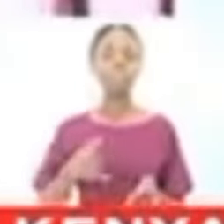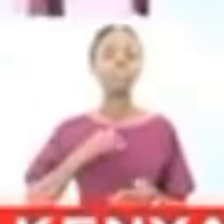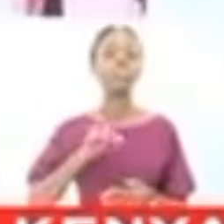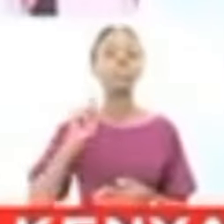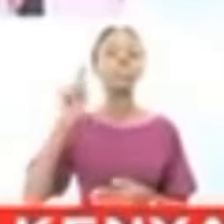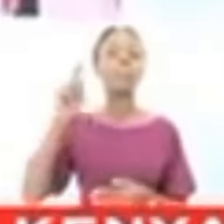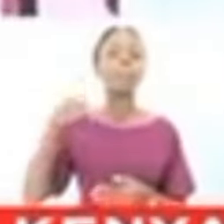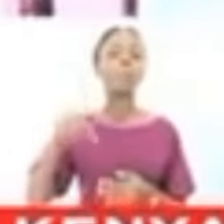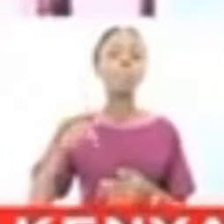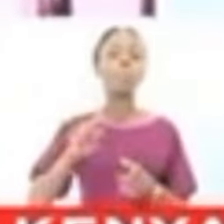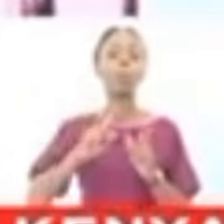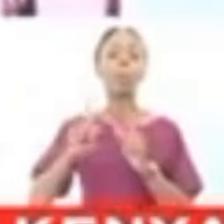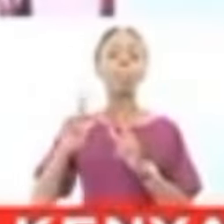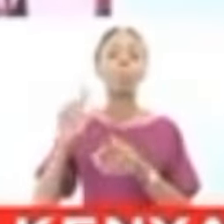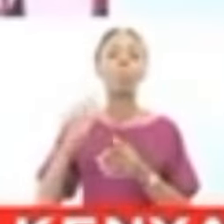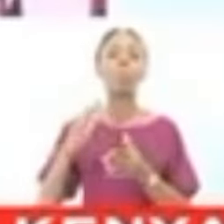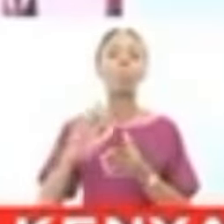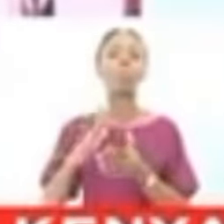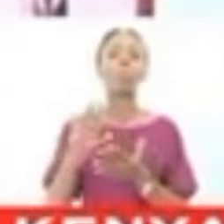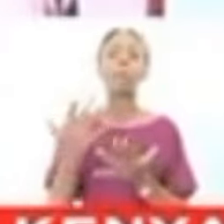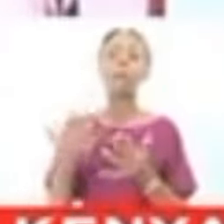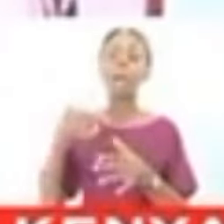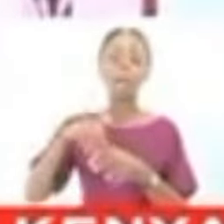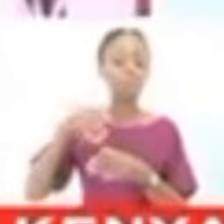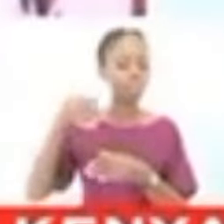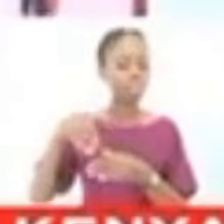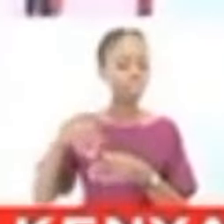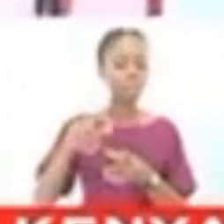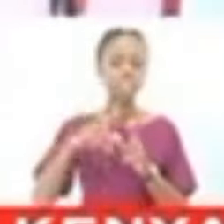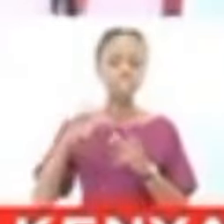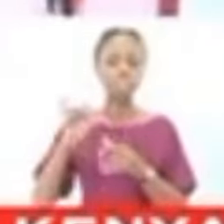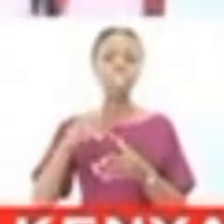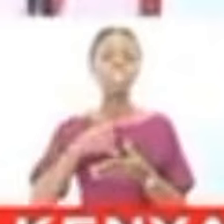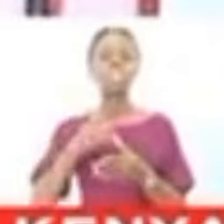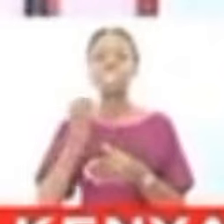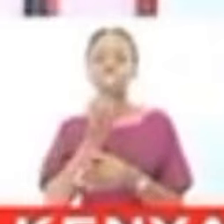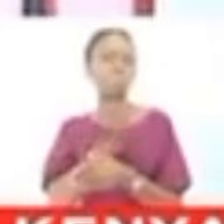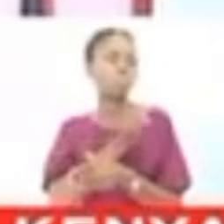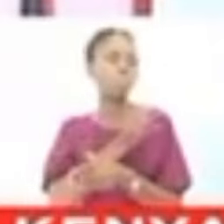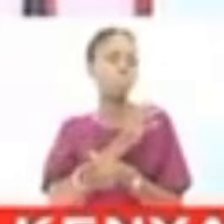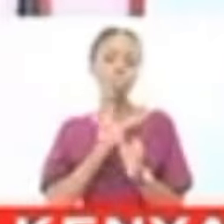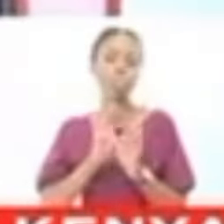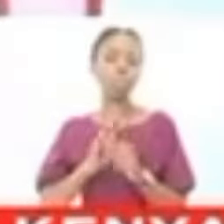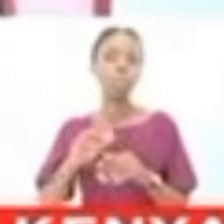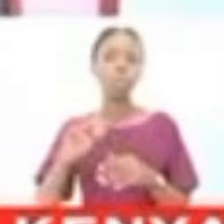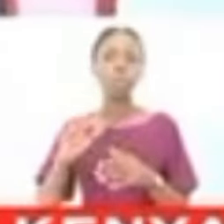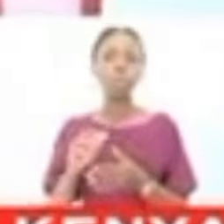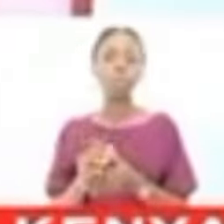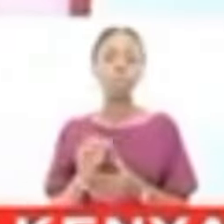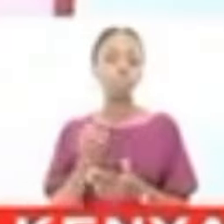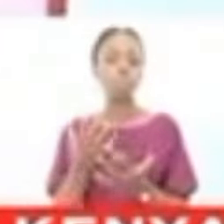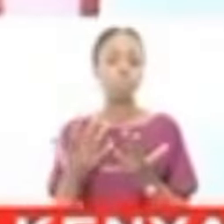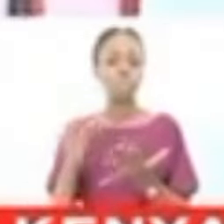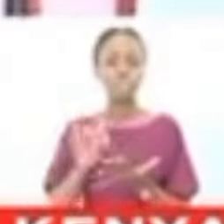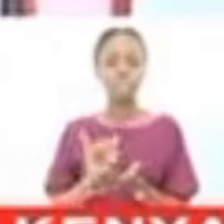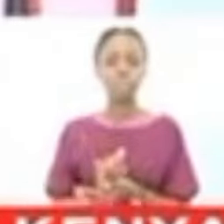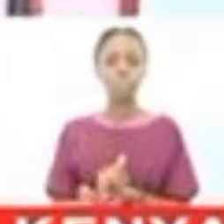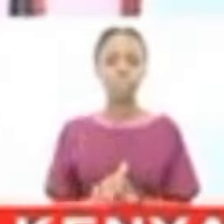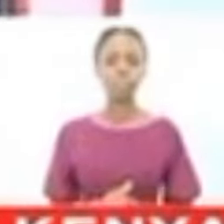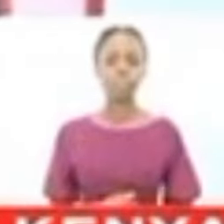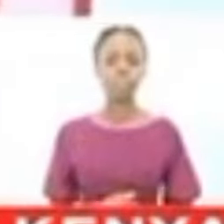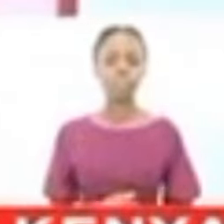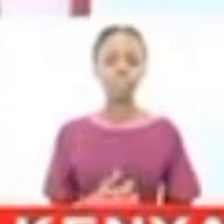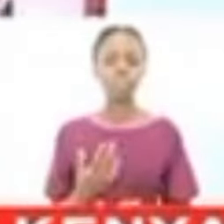Si lazima uambiwe kuna moto nje ukasema hiyo ni kelele, na kuna moto